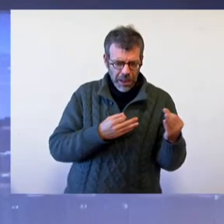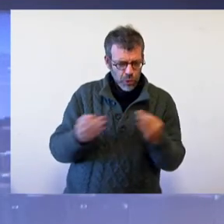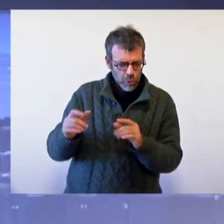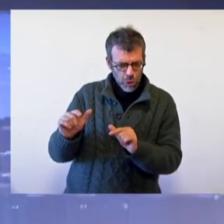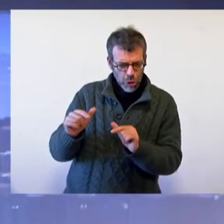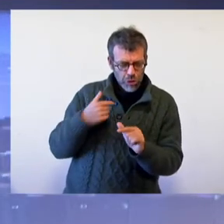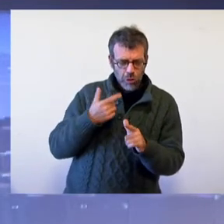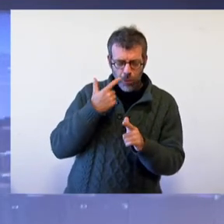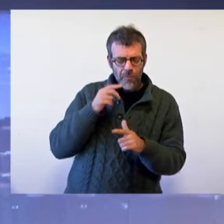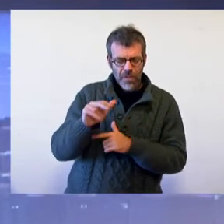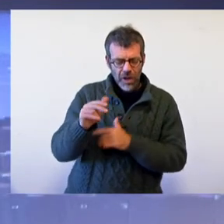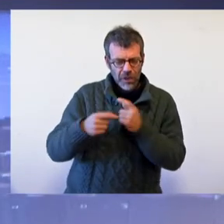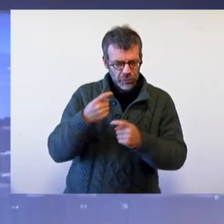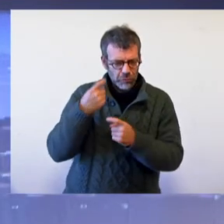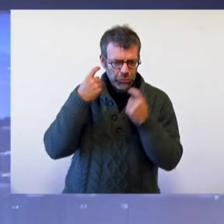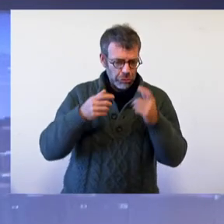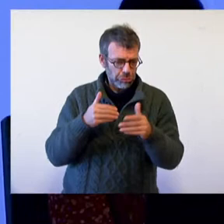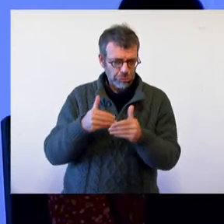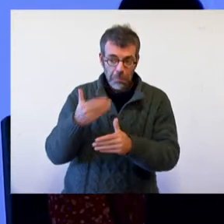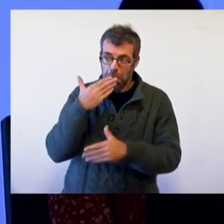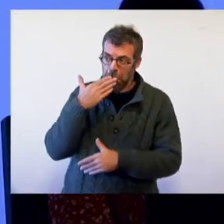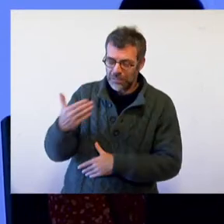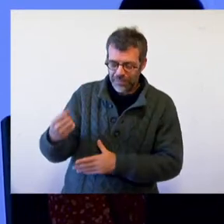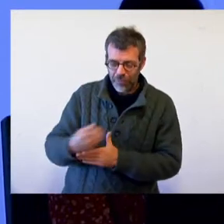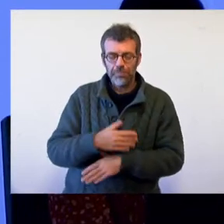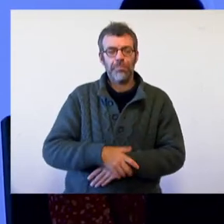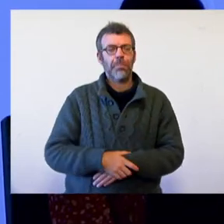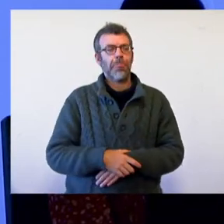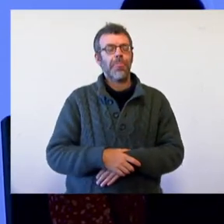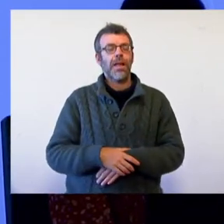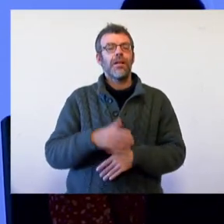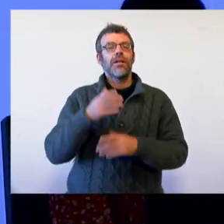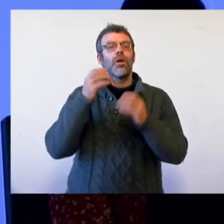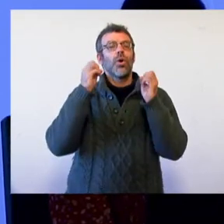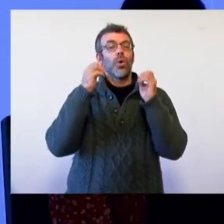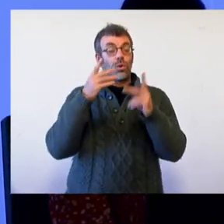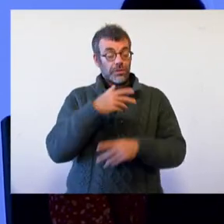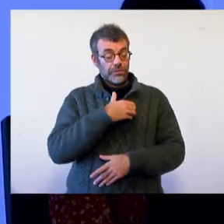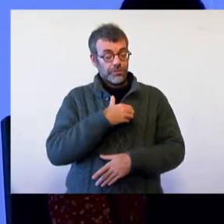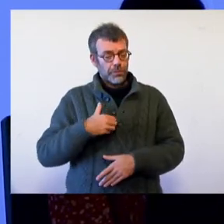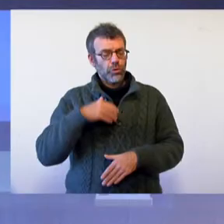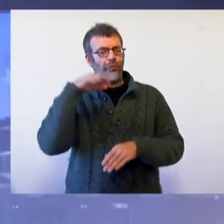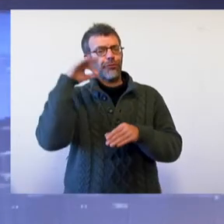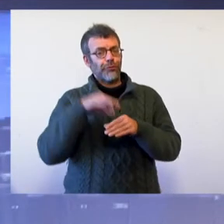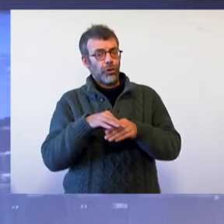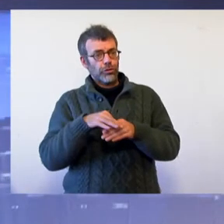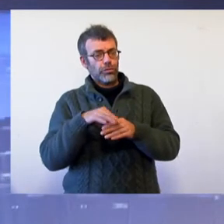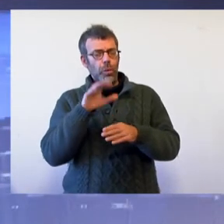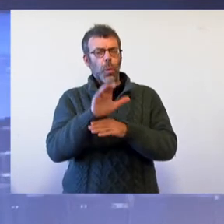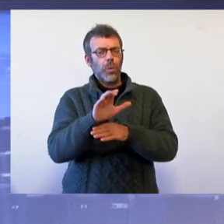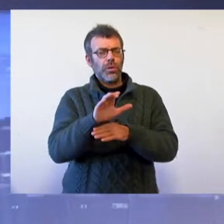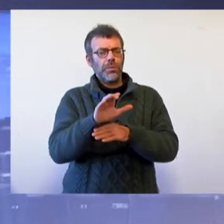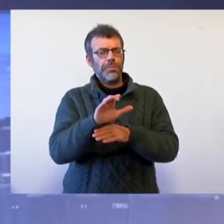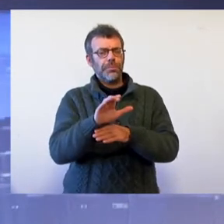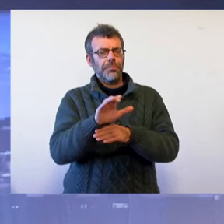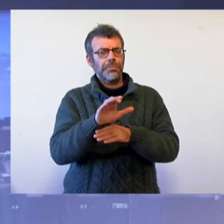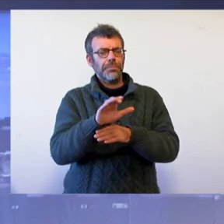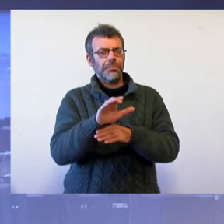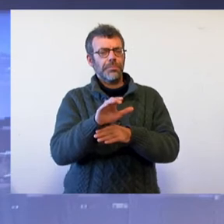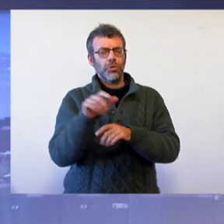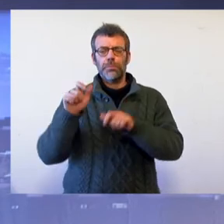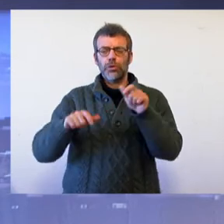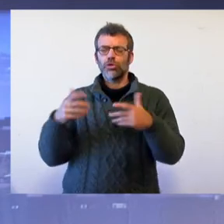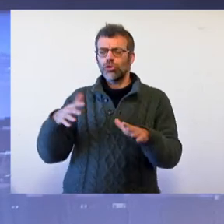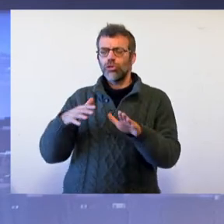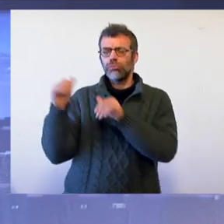Monsieur Cotte, je mets aux voix. Donc, j'ai indiqué ceux qui ne prenaient pas part au vote. Qui est contre ? 1,